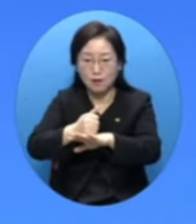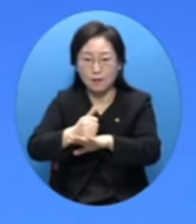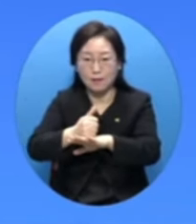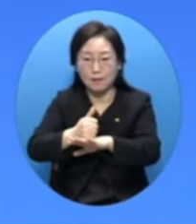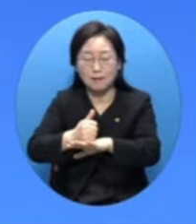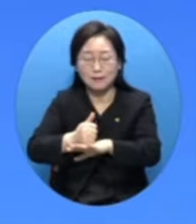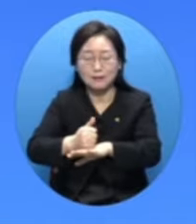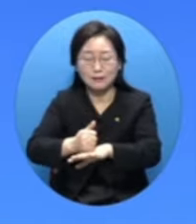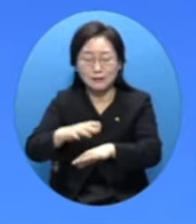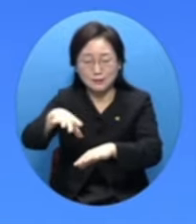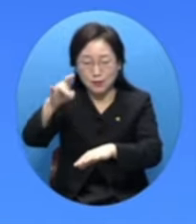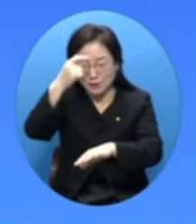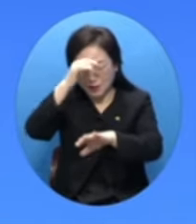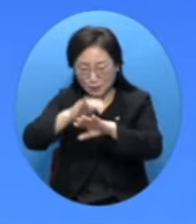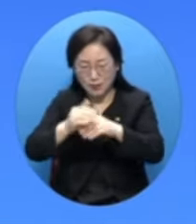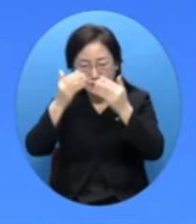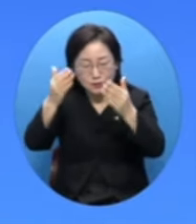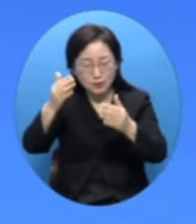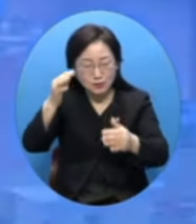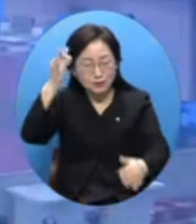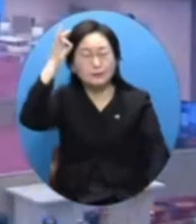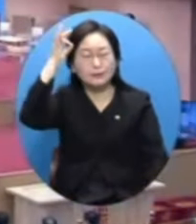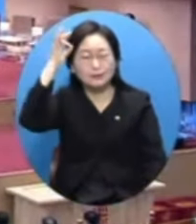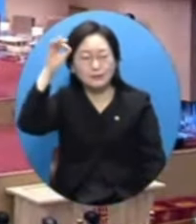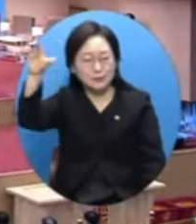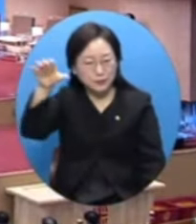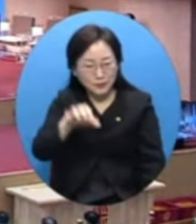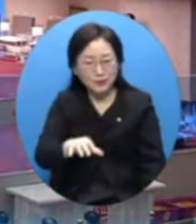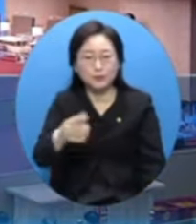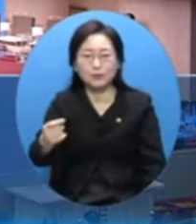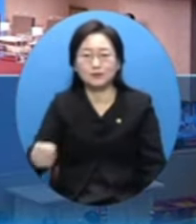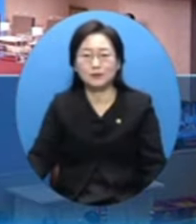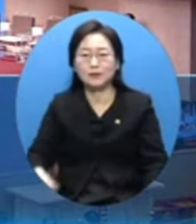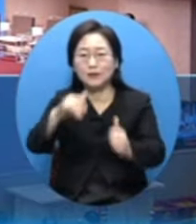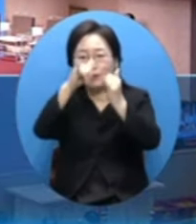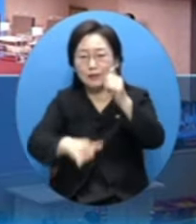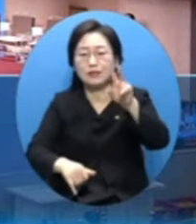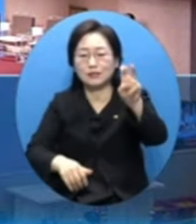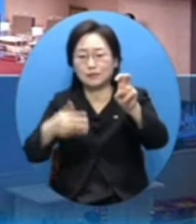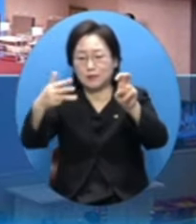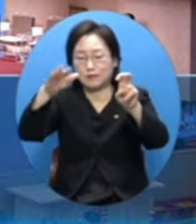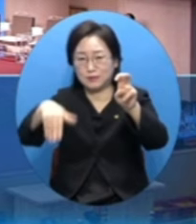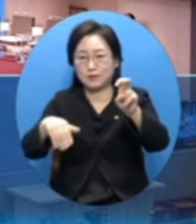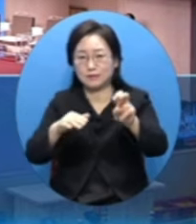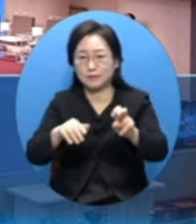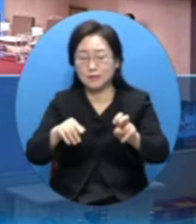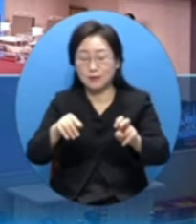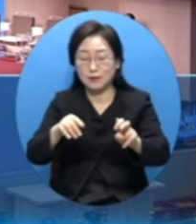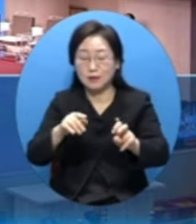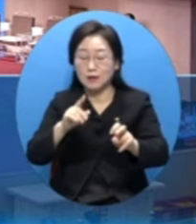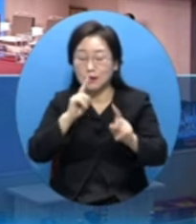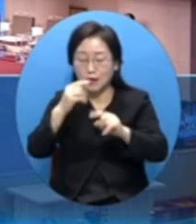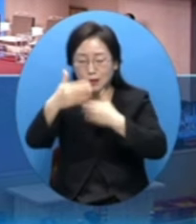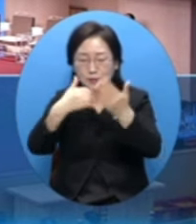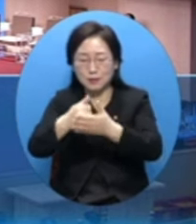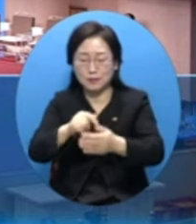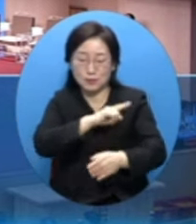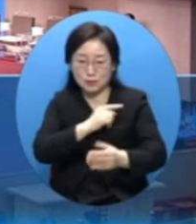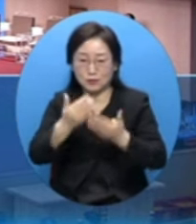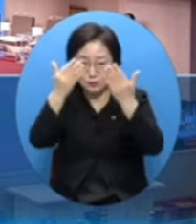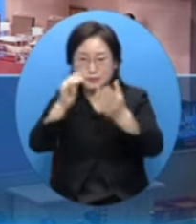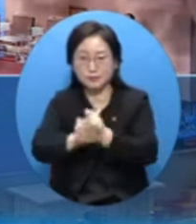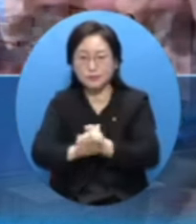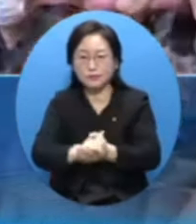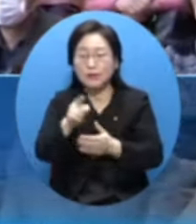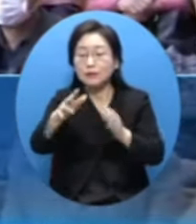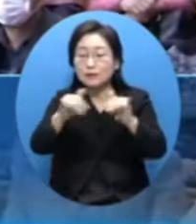기억하고 그에게 그들에게 말한 것입니다. 역대하 20장 8절 9절에 이와 같은 봉헌 기도가 나옵니다. 그들이 이 땅에 살면서